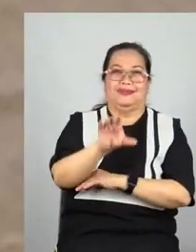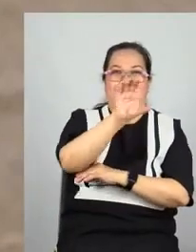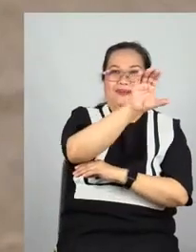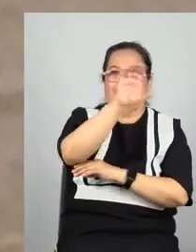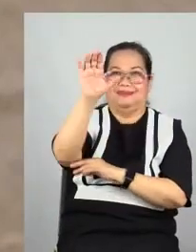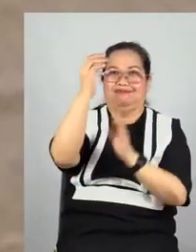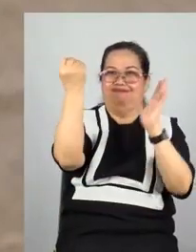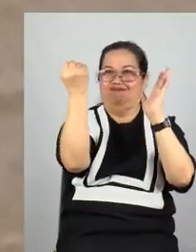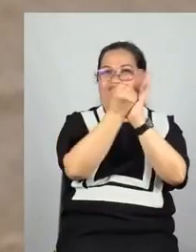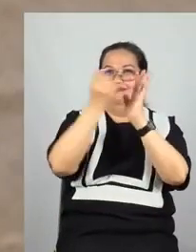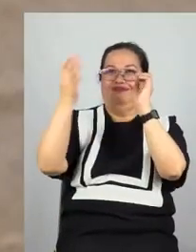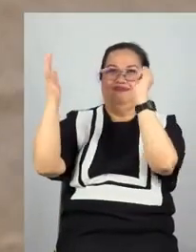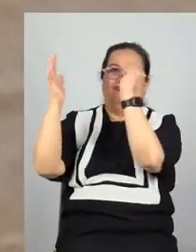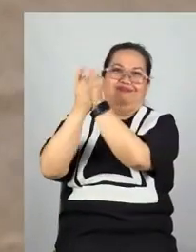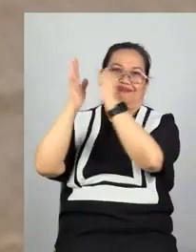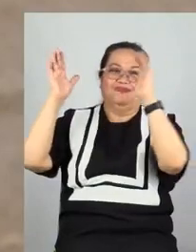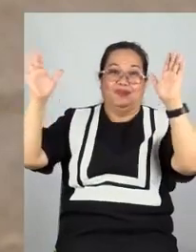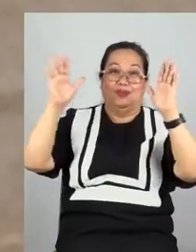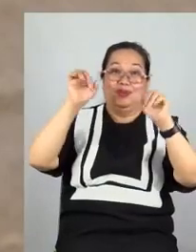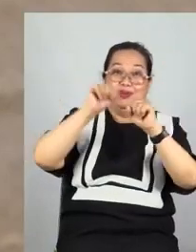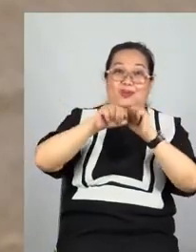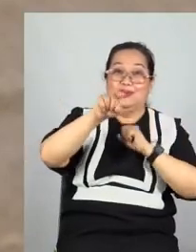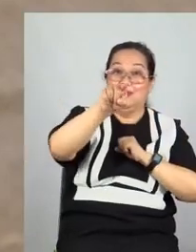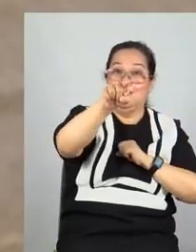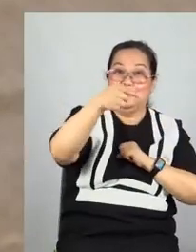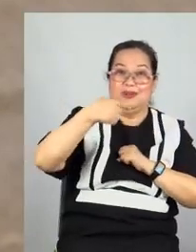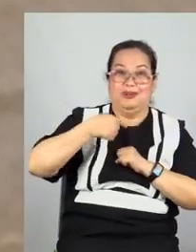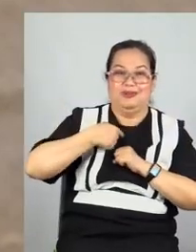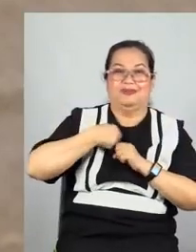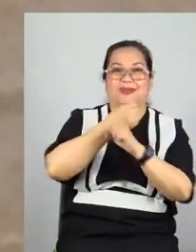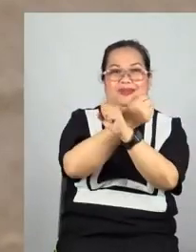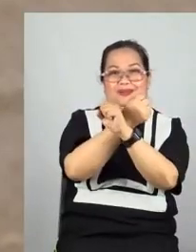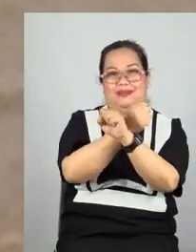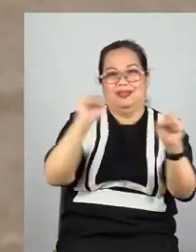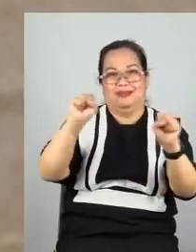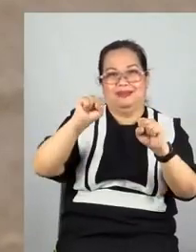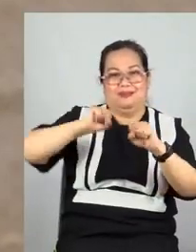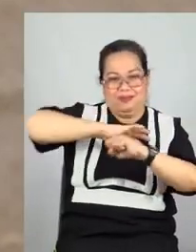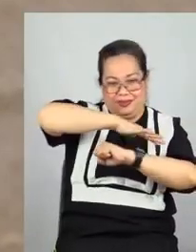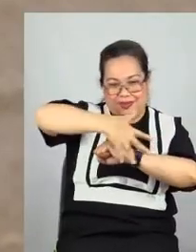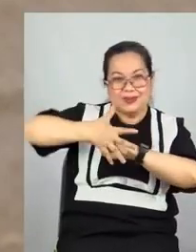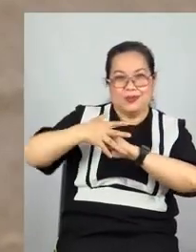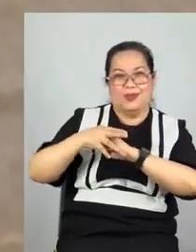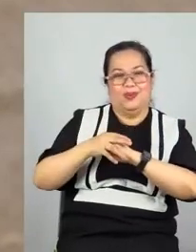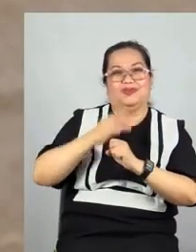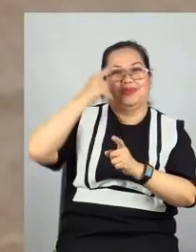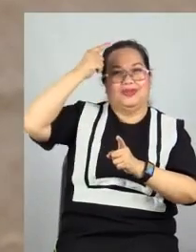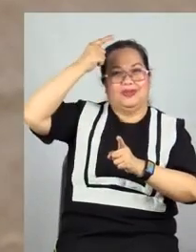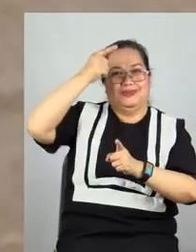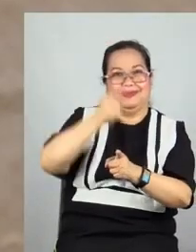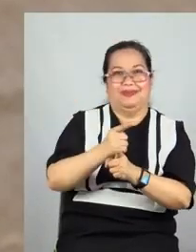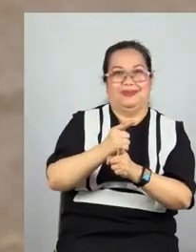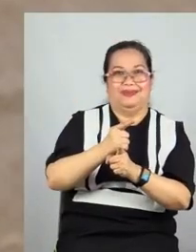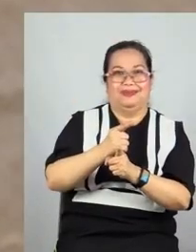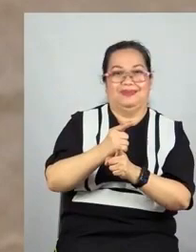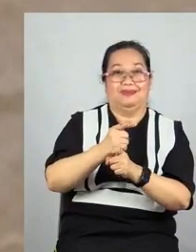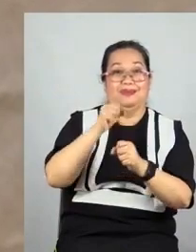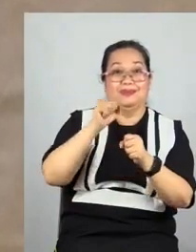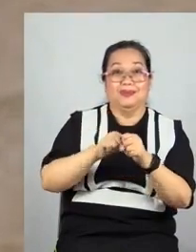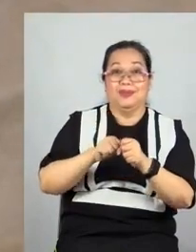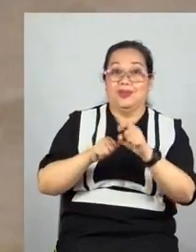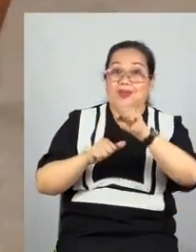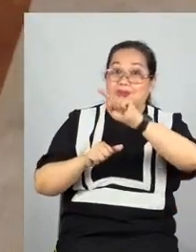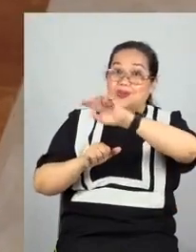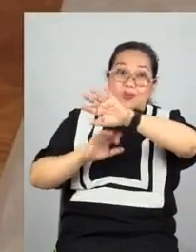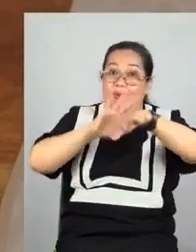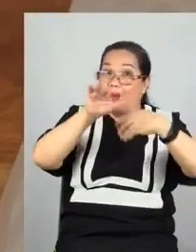buhay, upang ang lahat tayo ay maibalot niya sa Kanyang katuwiran. Para sa lahat